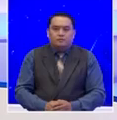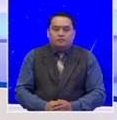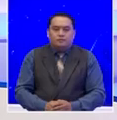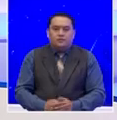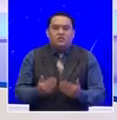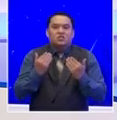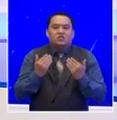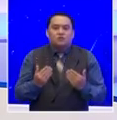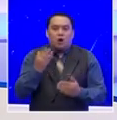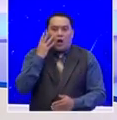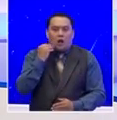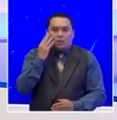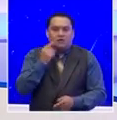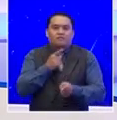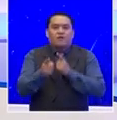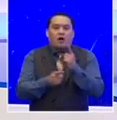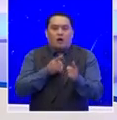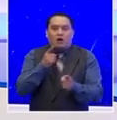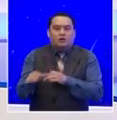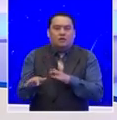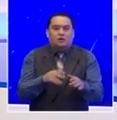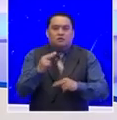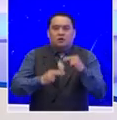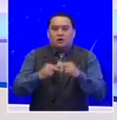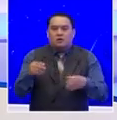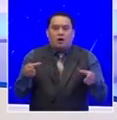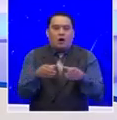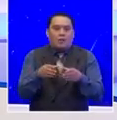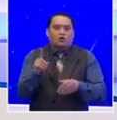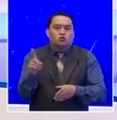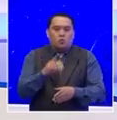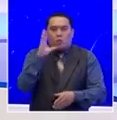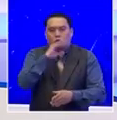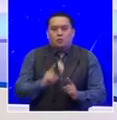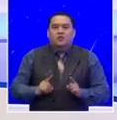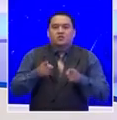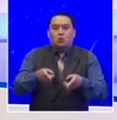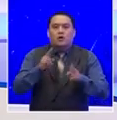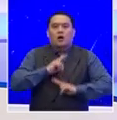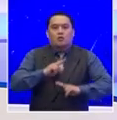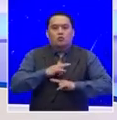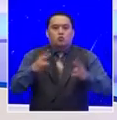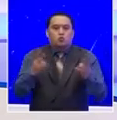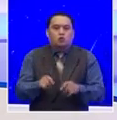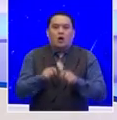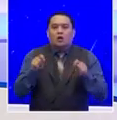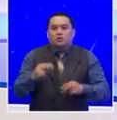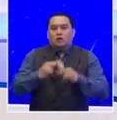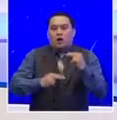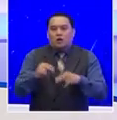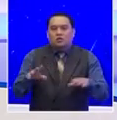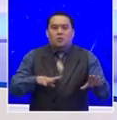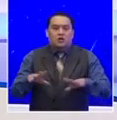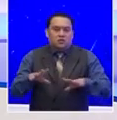С сегодняшнего дня в Алматы возобновлена деятельность строительных компаний. А чтобы они могли приступить к работе, нужно открыть строительные